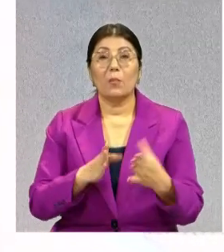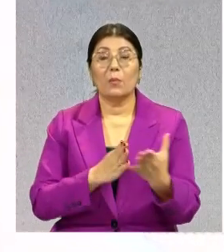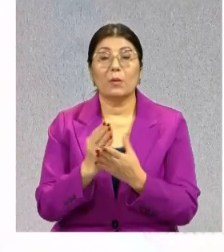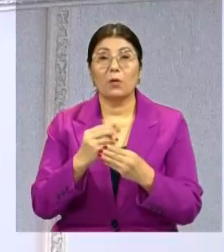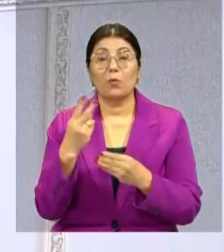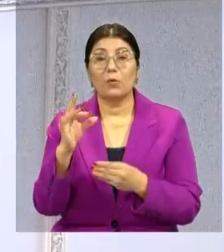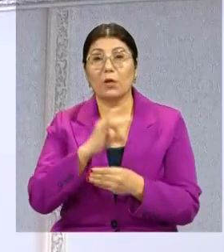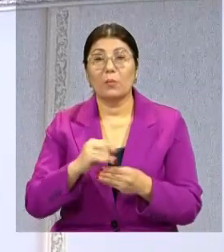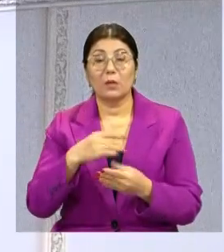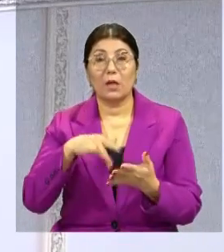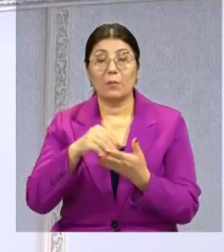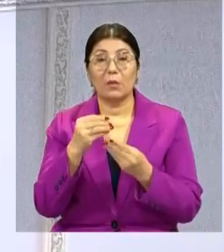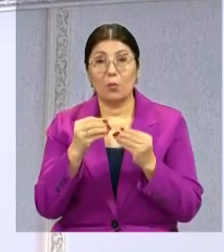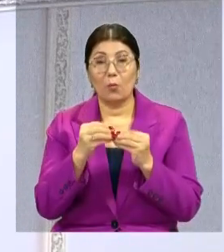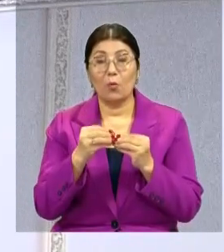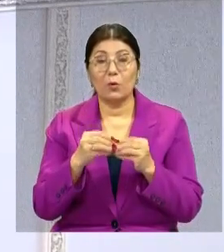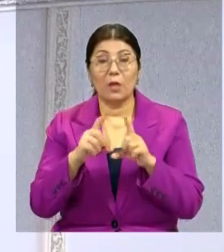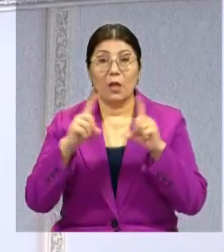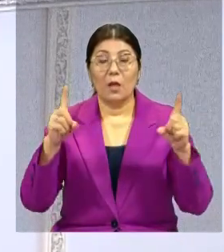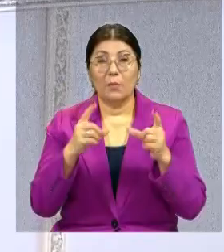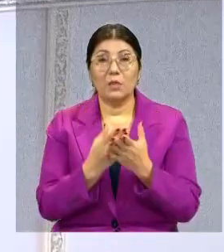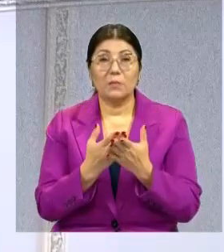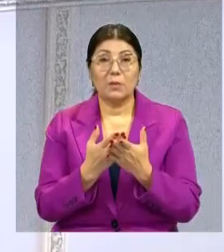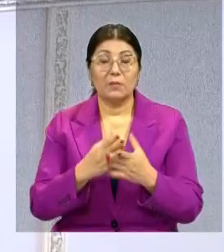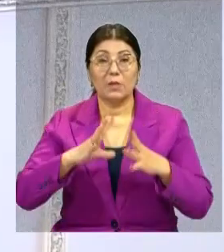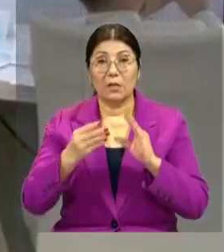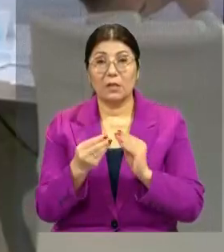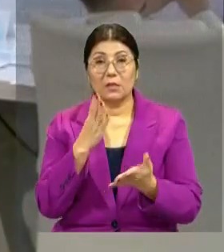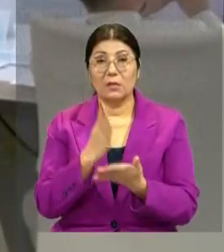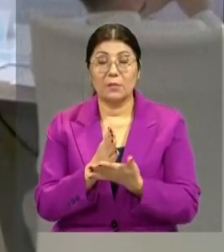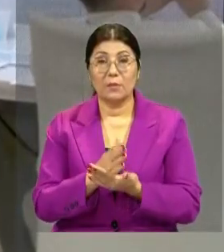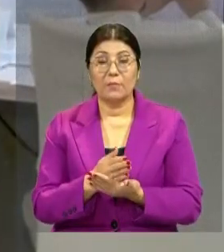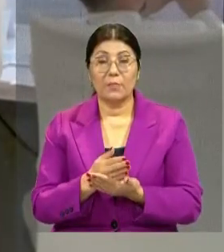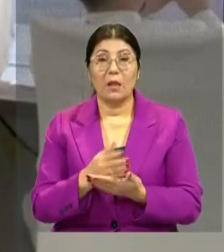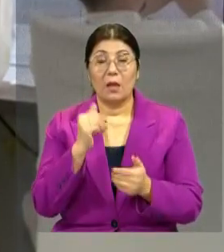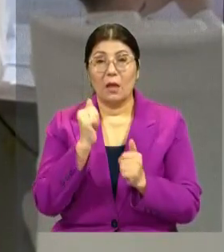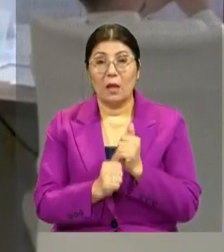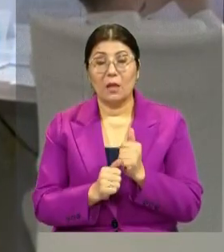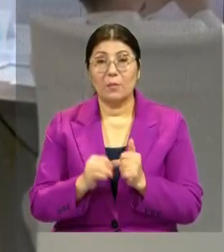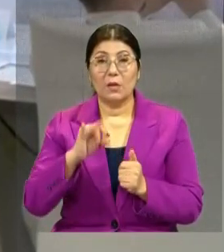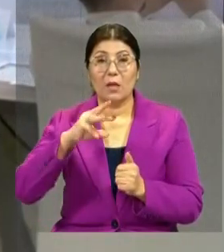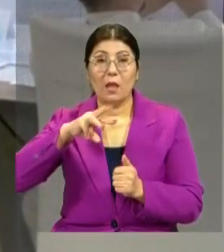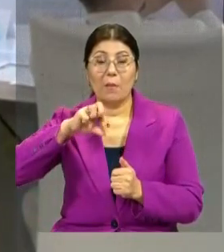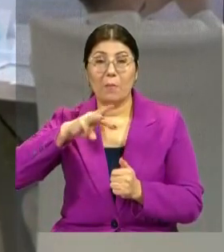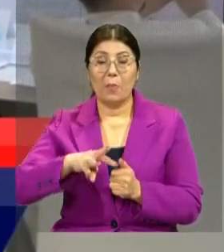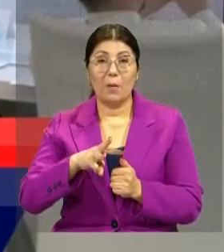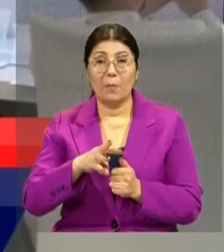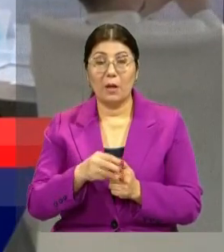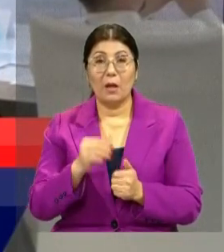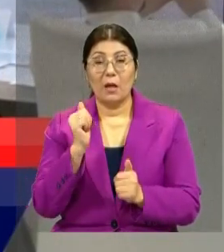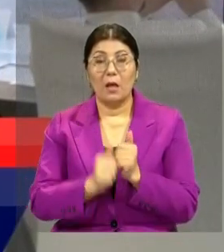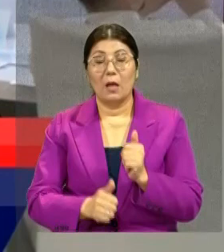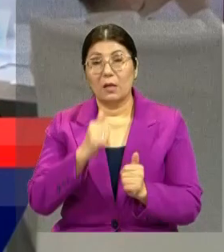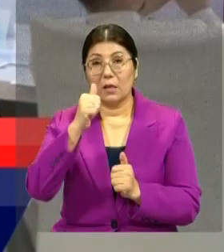12 аудан мен қаладағы 10 мешітте ауыз толтырып айтарлықтай нәтиже бар. Жалпы әрбір имамға әр айда